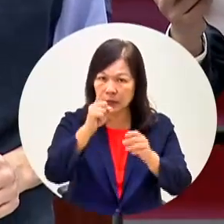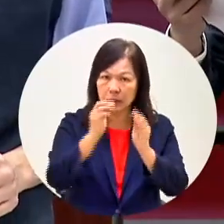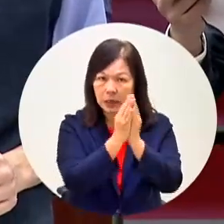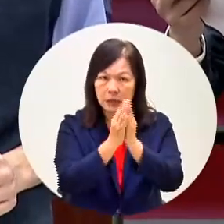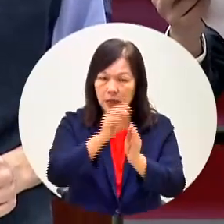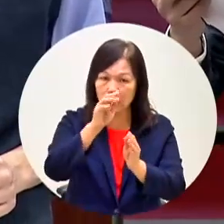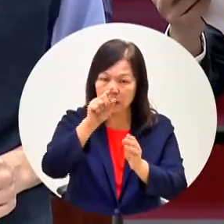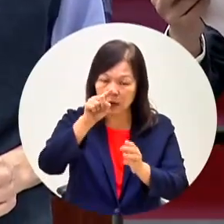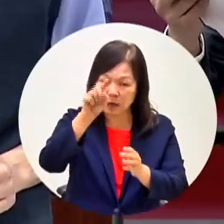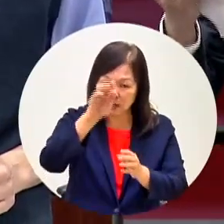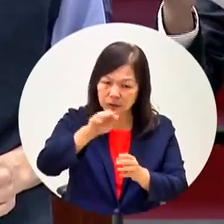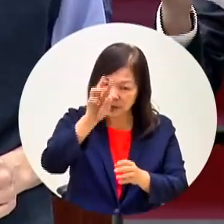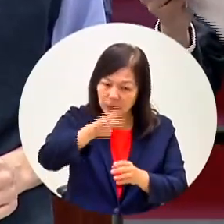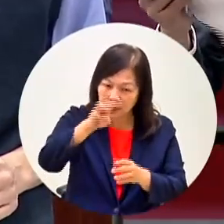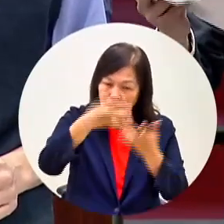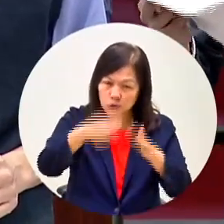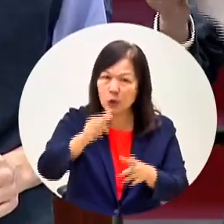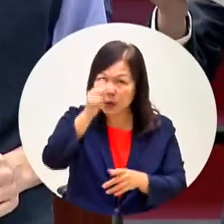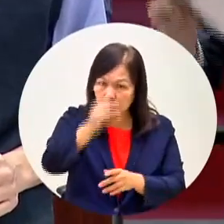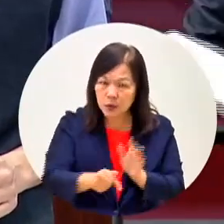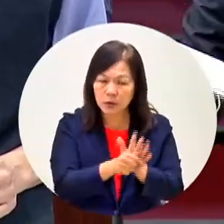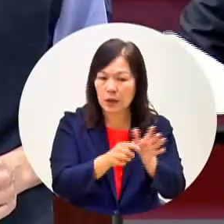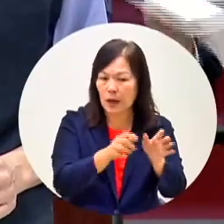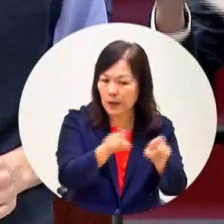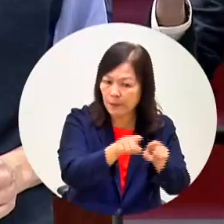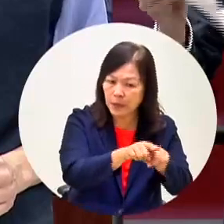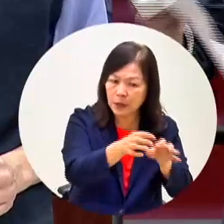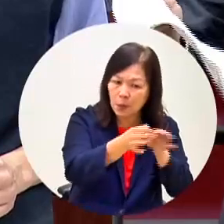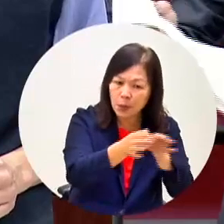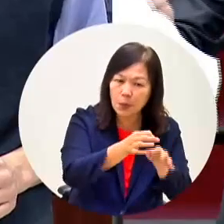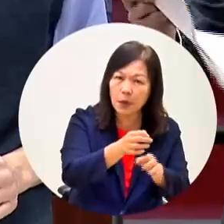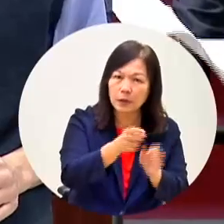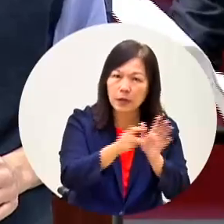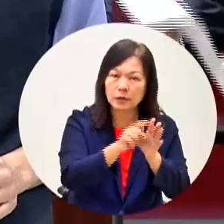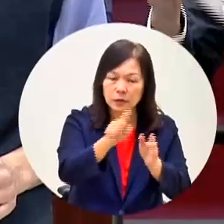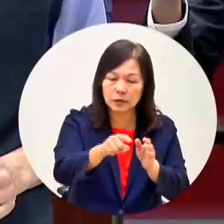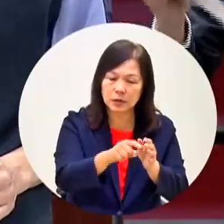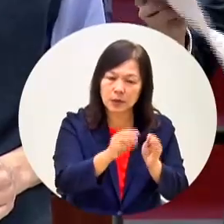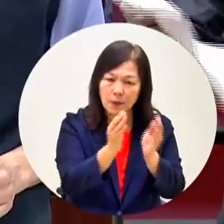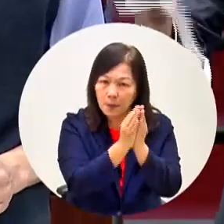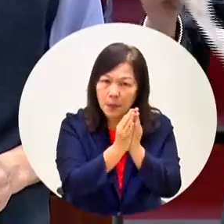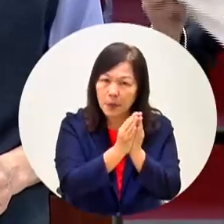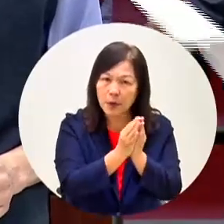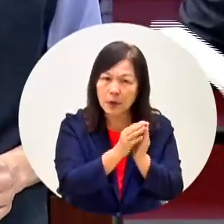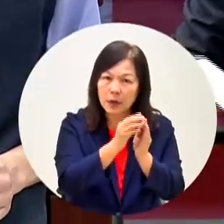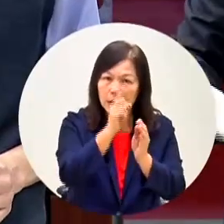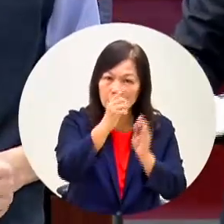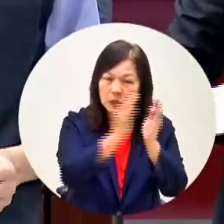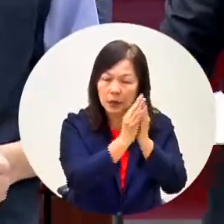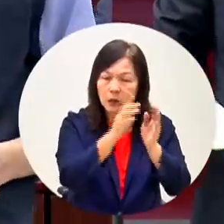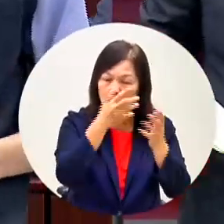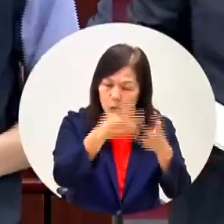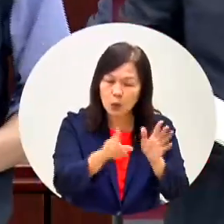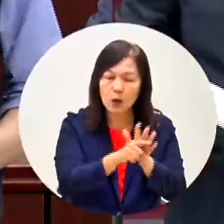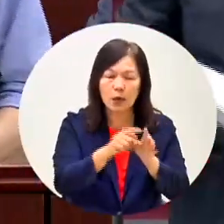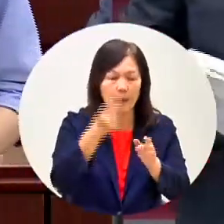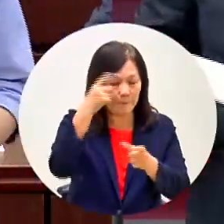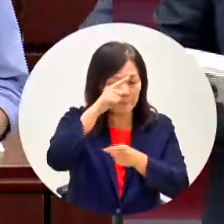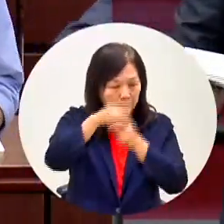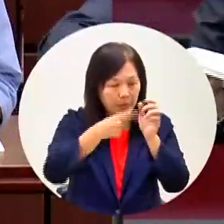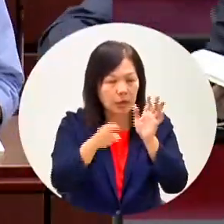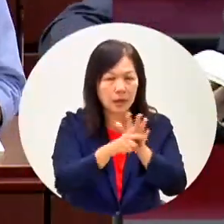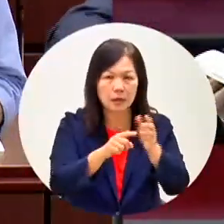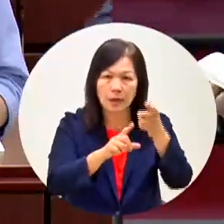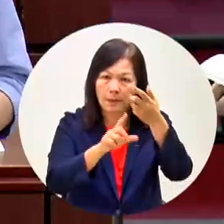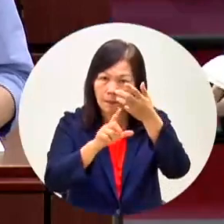发零售1兆多。你在批发零售，刚刚你有讲到，明年的八月你要让批发零售增加多少？ 现